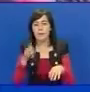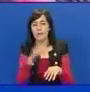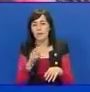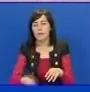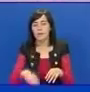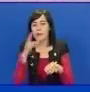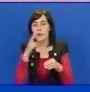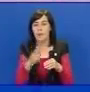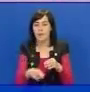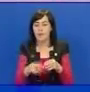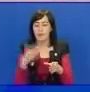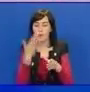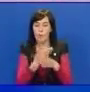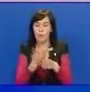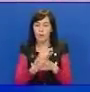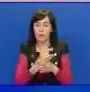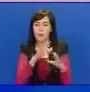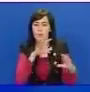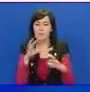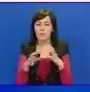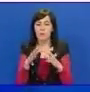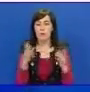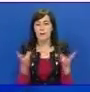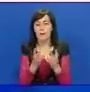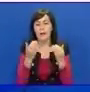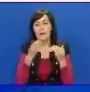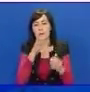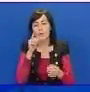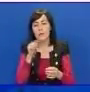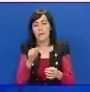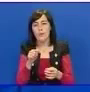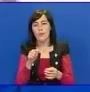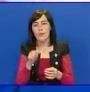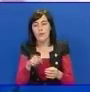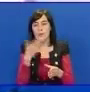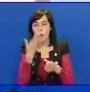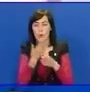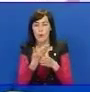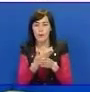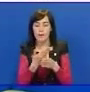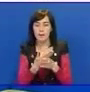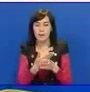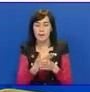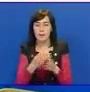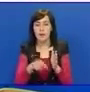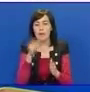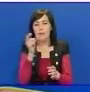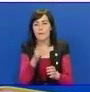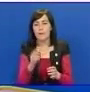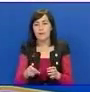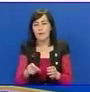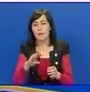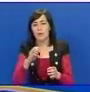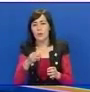біткен іске жанашырлық танытатындар табылса дейді олар. Қазір таңда бұл демеуші ретінде халық мәслихат депутаты Төрайым